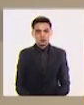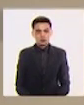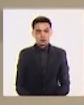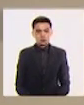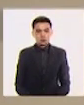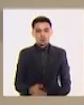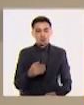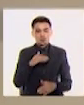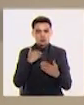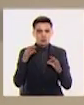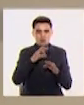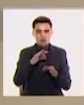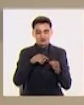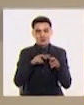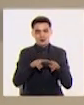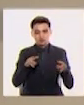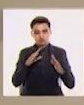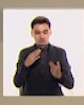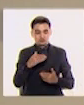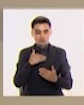Не хотелось бы нагнетать обстановку, но